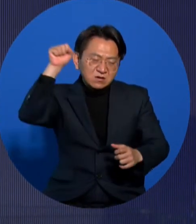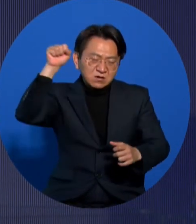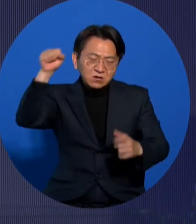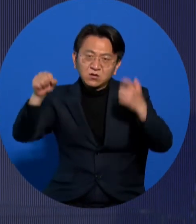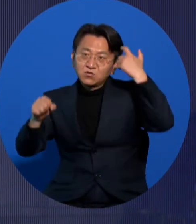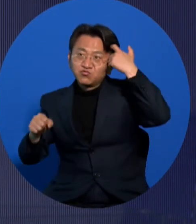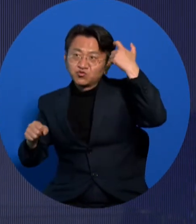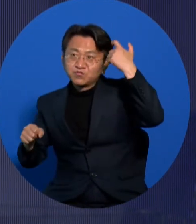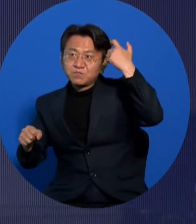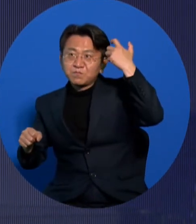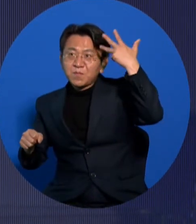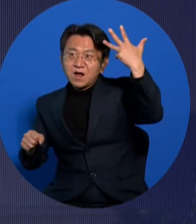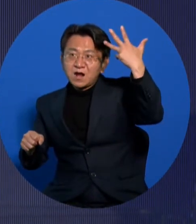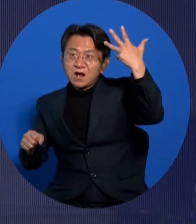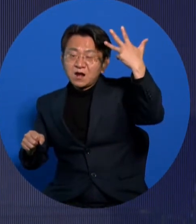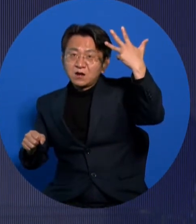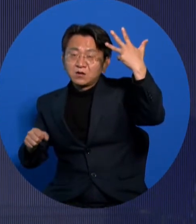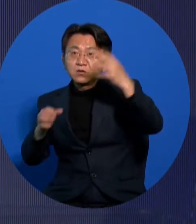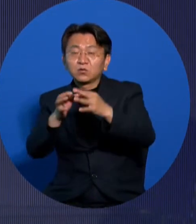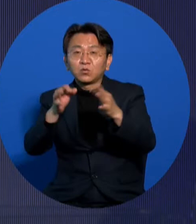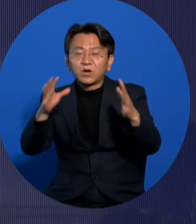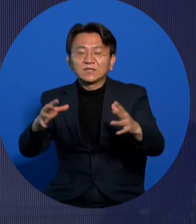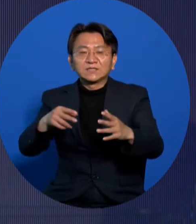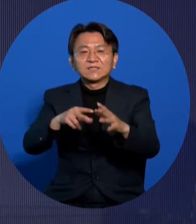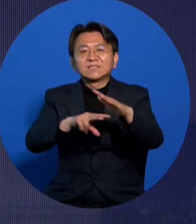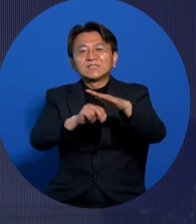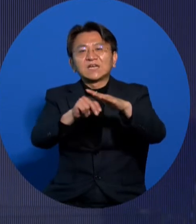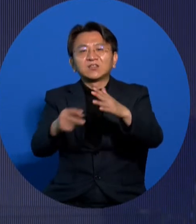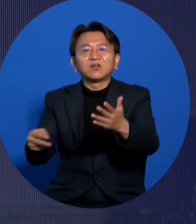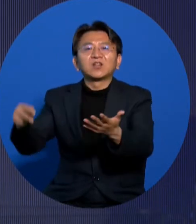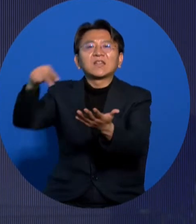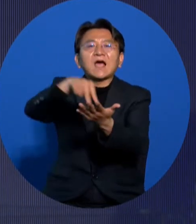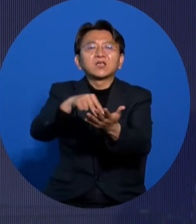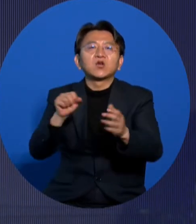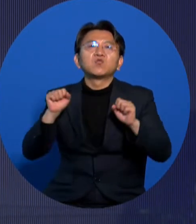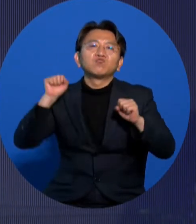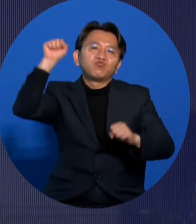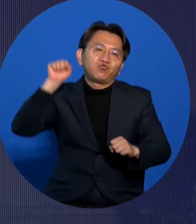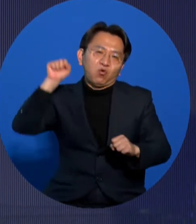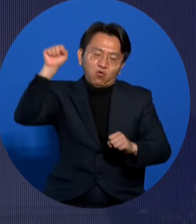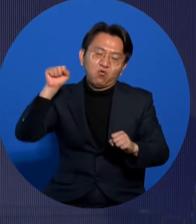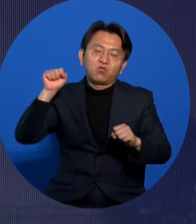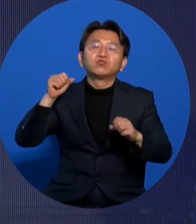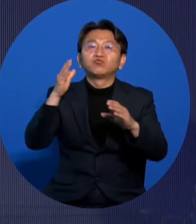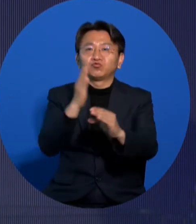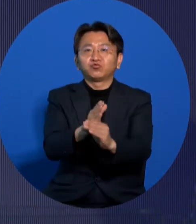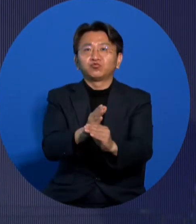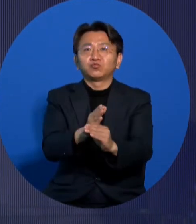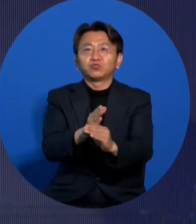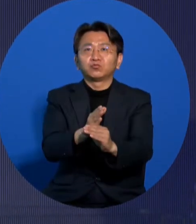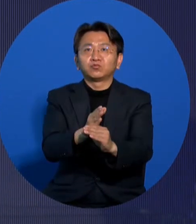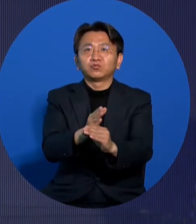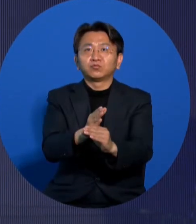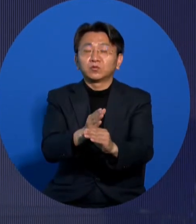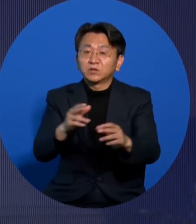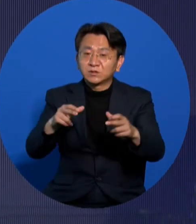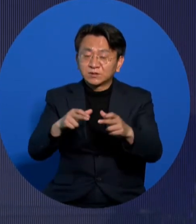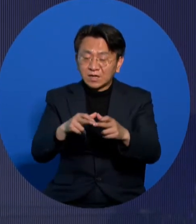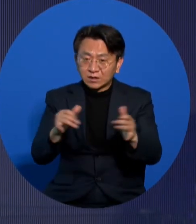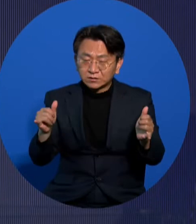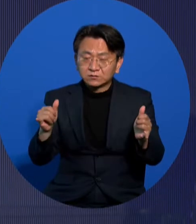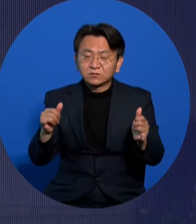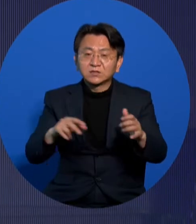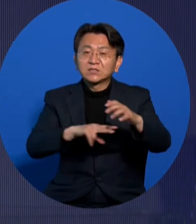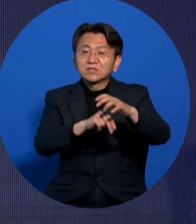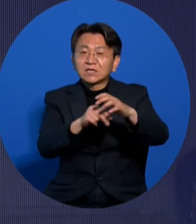지하철 타기 운동을 하고 있고 그것은 단지 그 장애인들이